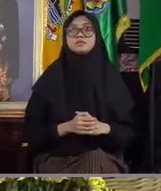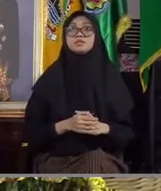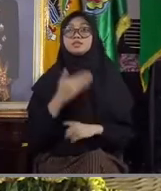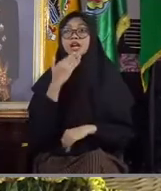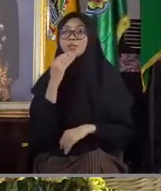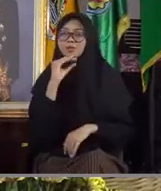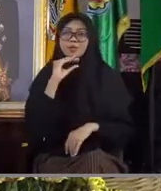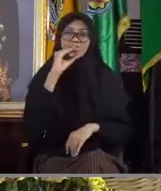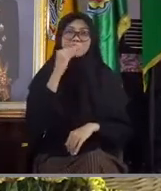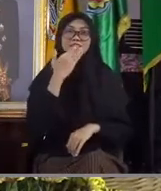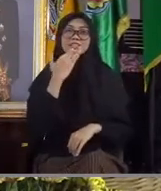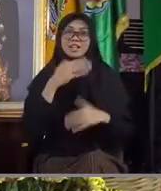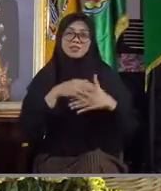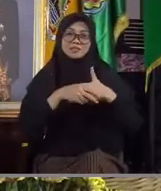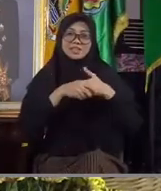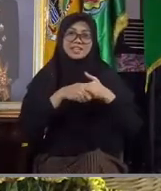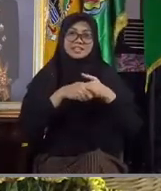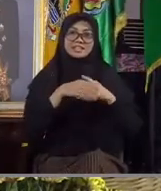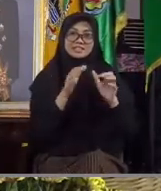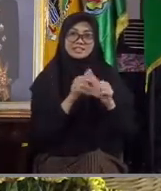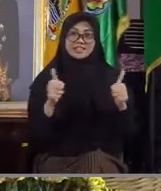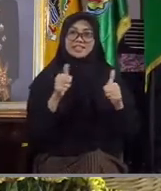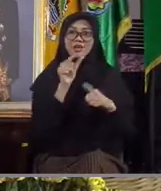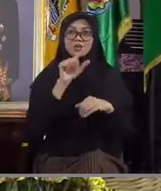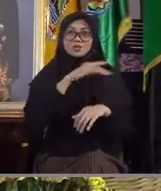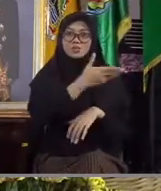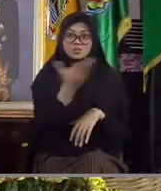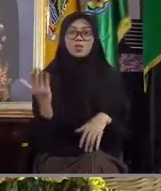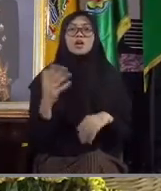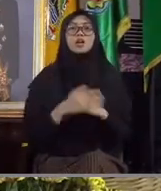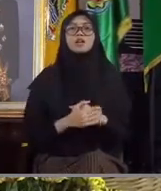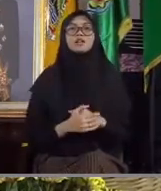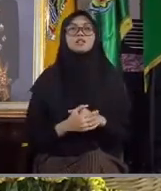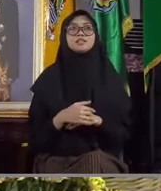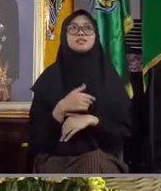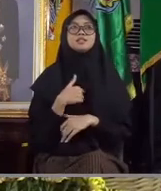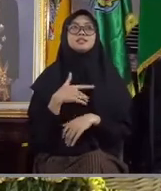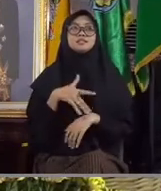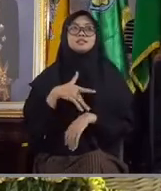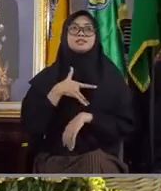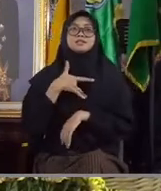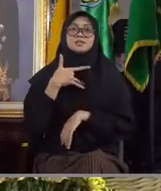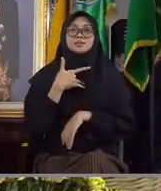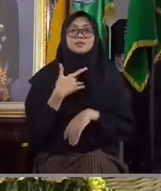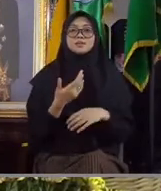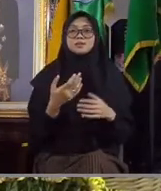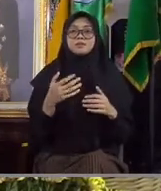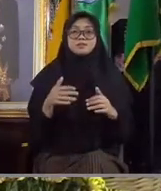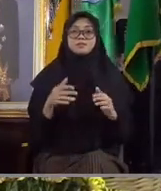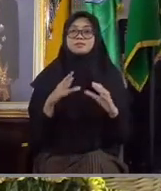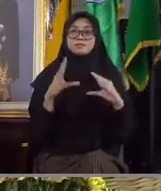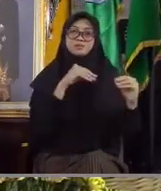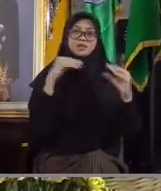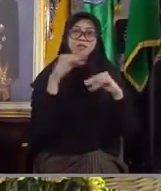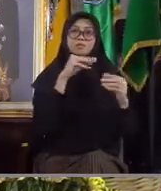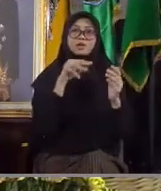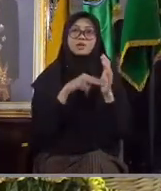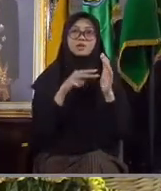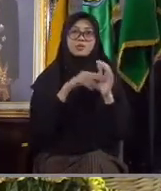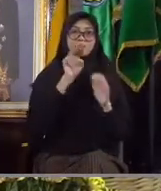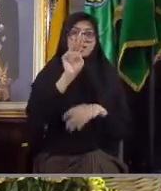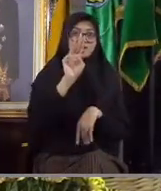Selamat pagi, salam sejahtera untuk kita semua. Senang sekali rasanya di Musrembang Wil kali ini, putaran ketiga